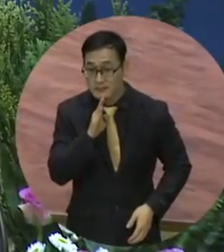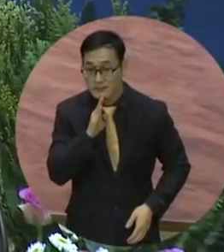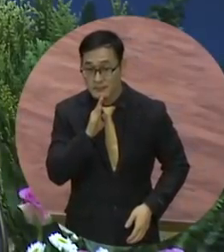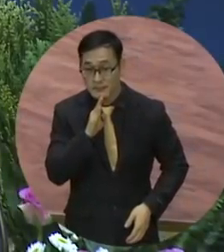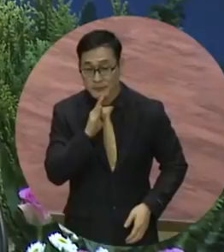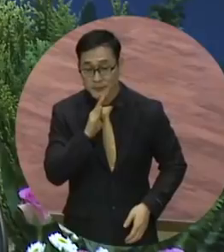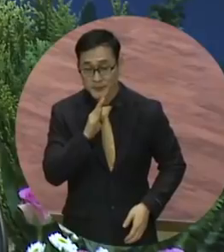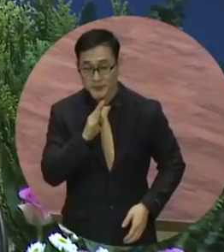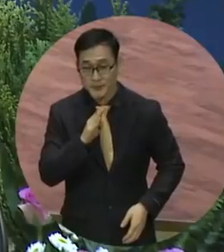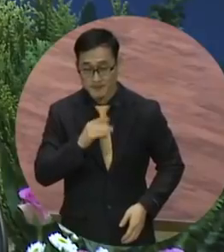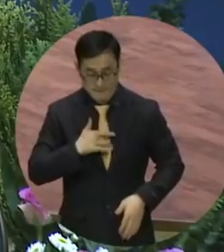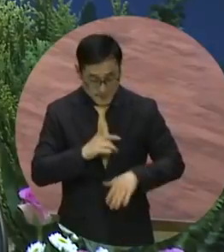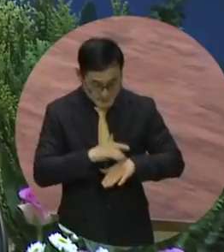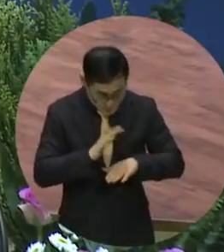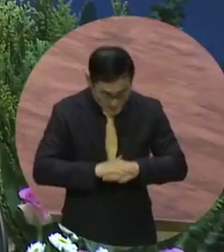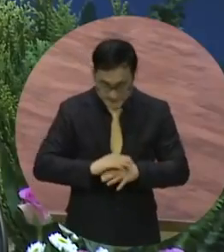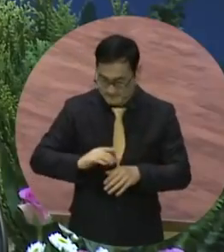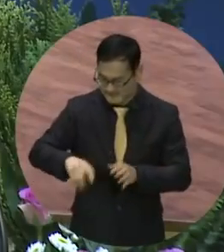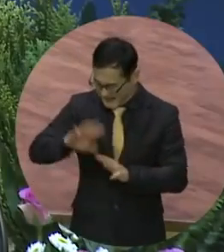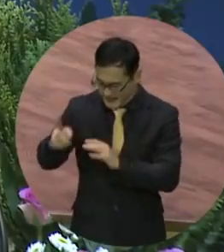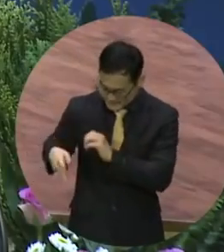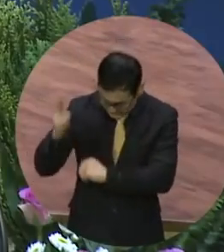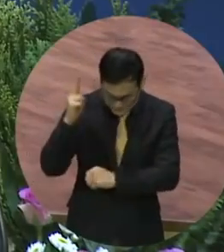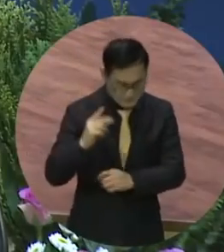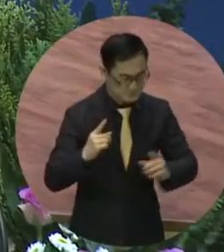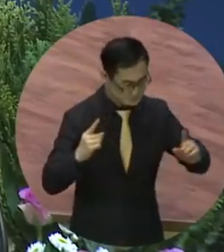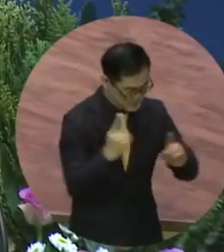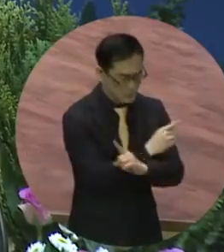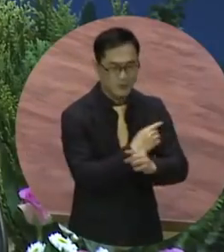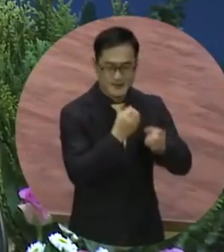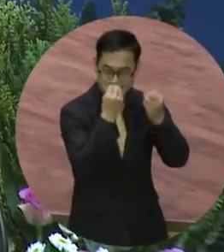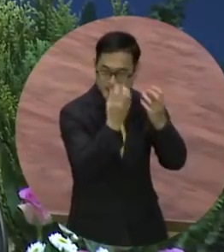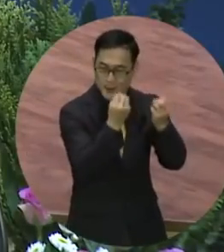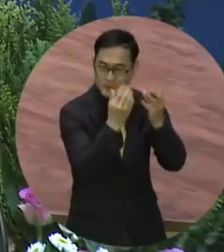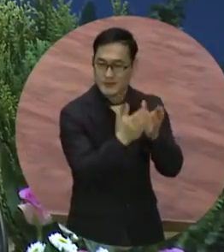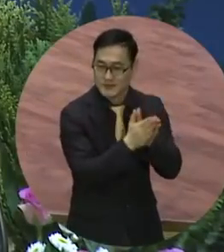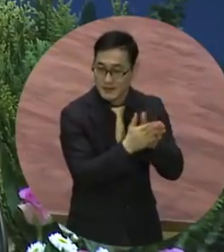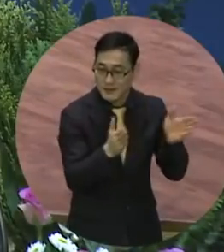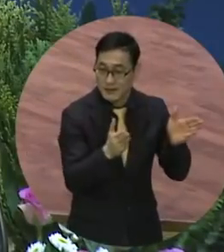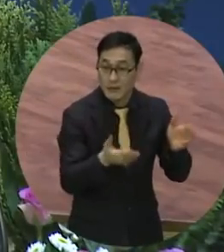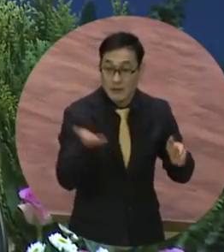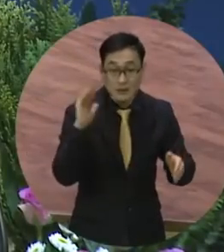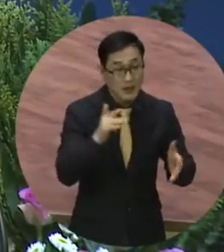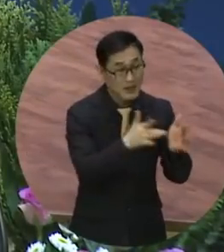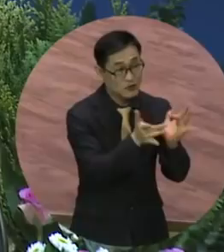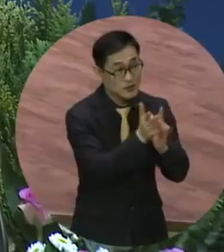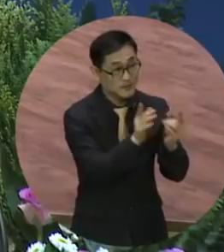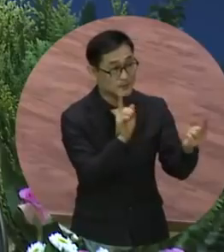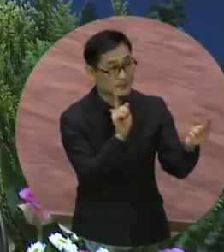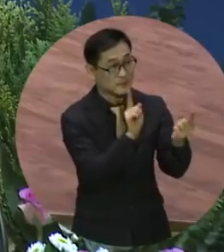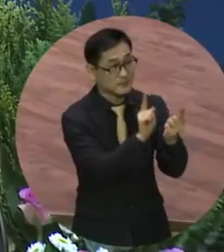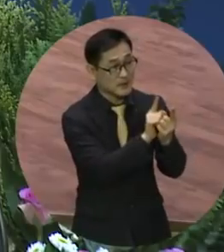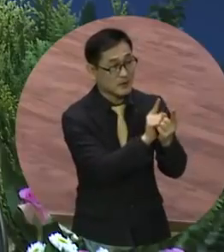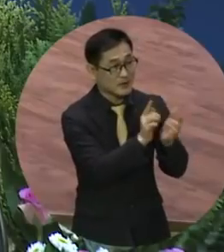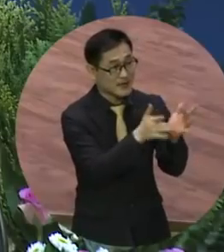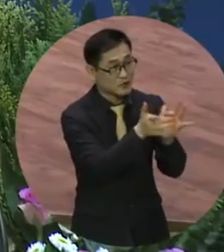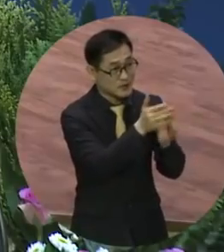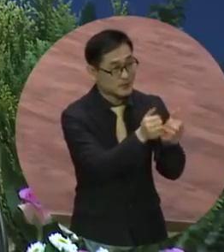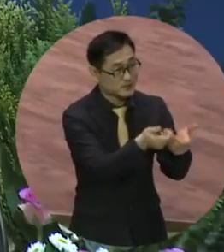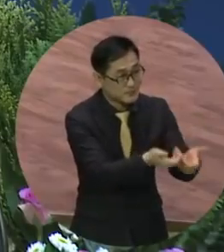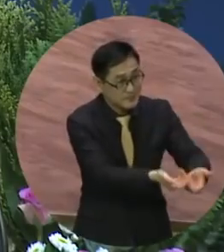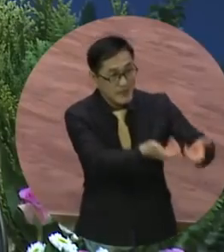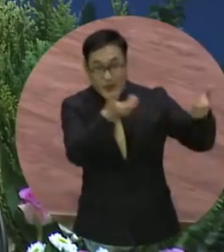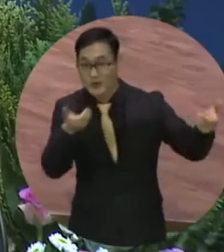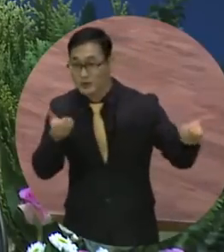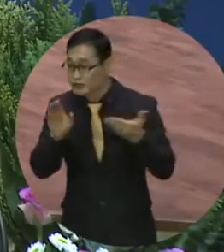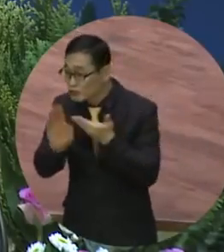그런데 그들이 지금 예수님 만나기 전에 과거의 물고기 잡던 그런